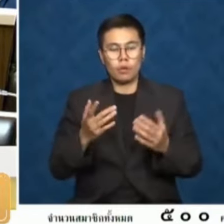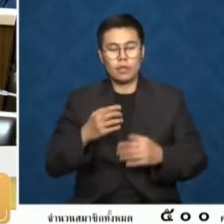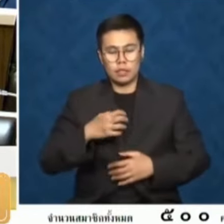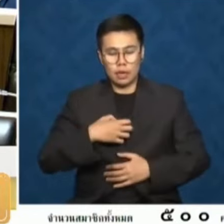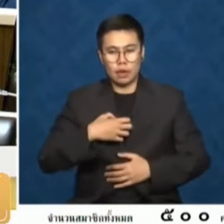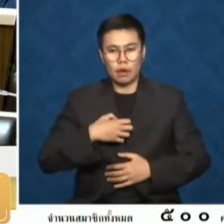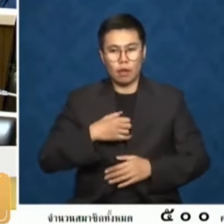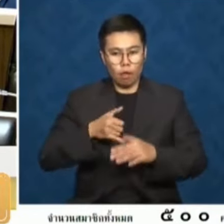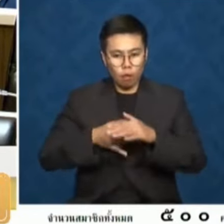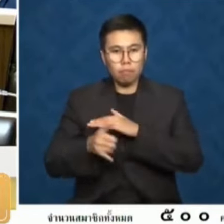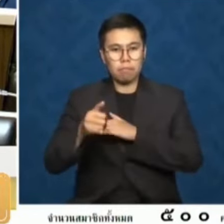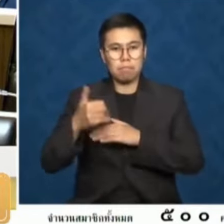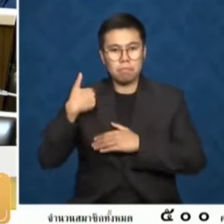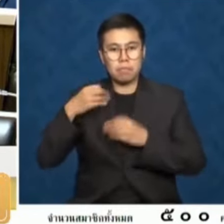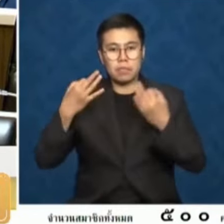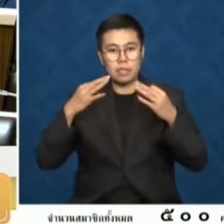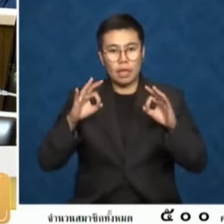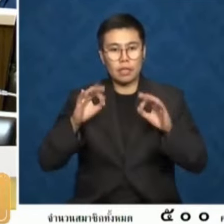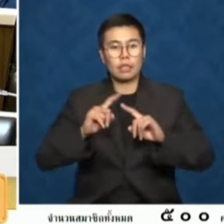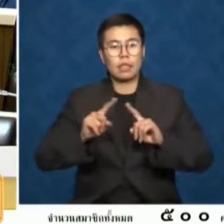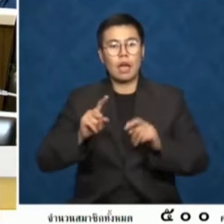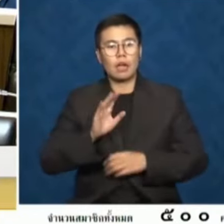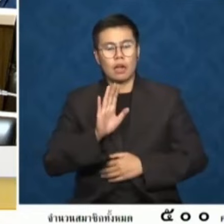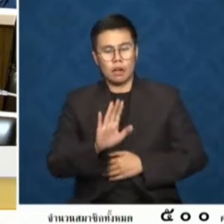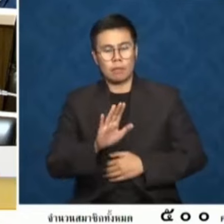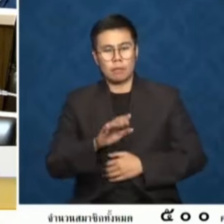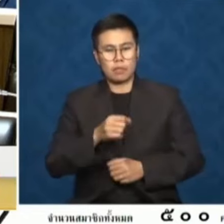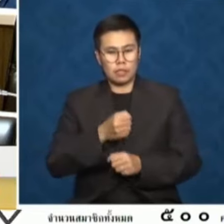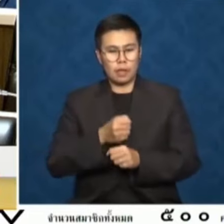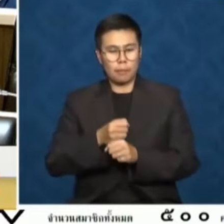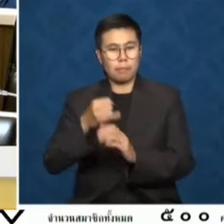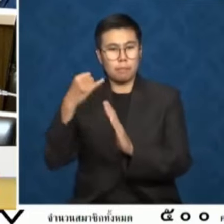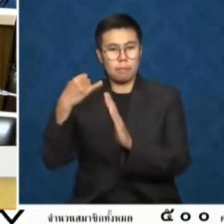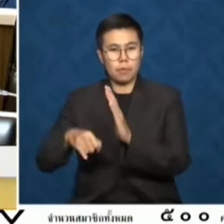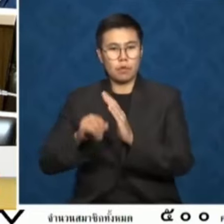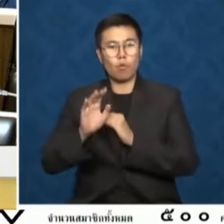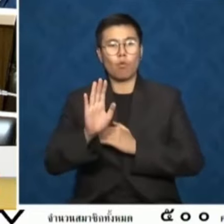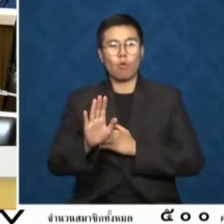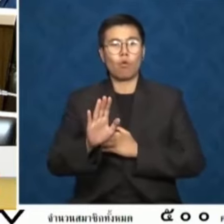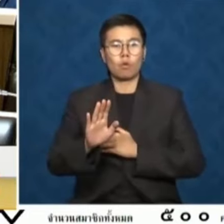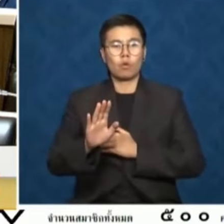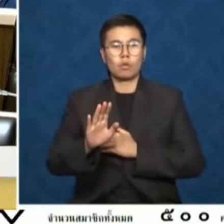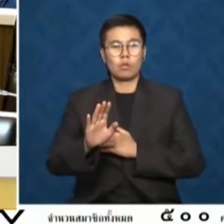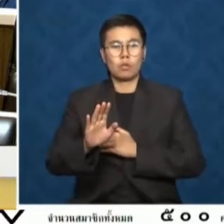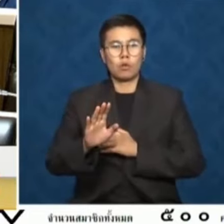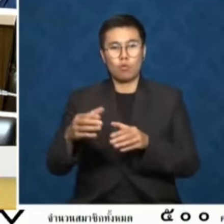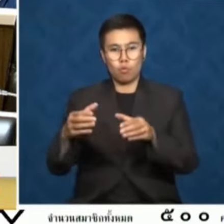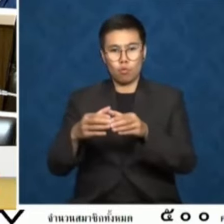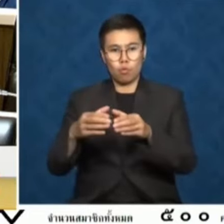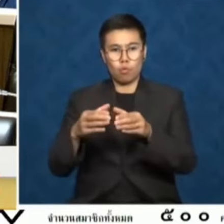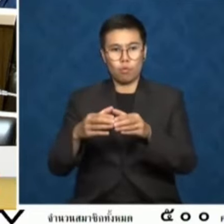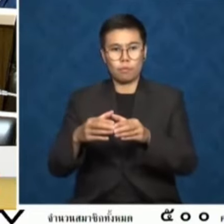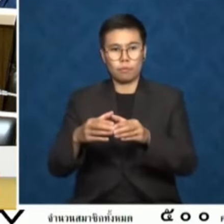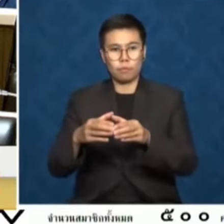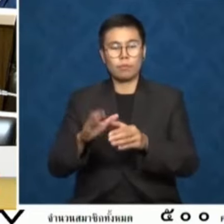ย่างมีอิสระครั้งหนึ่งอย่าให้การกระทำพฤติกรรมของคุณนะครับของคุณเวรเนี่ย